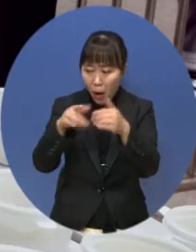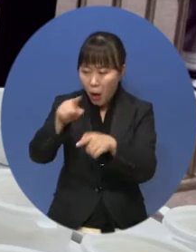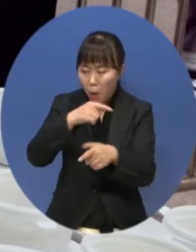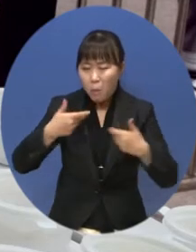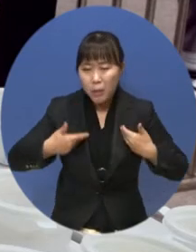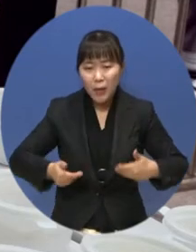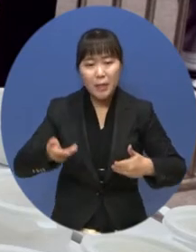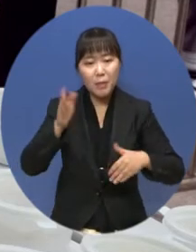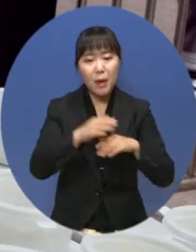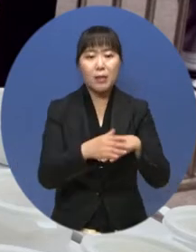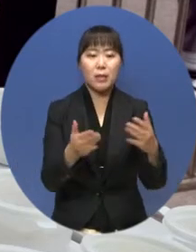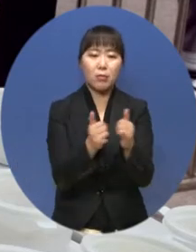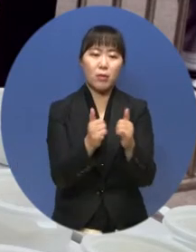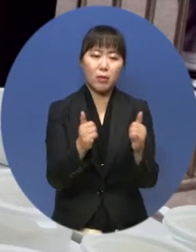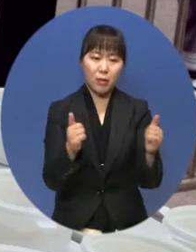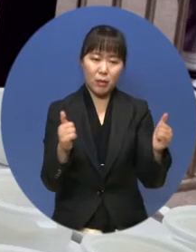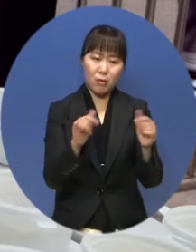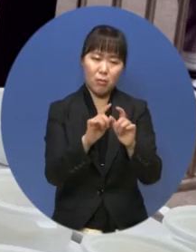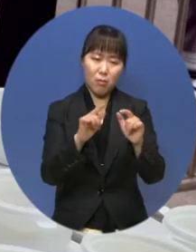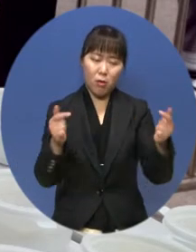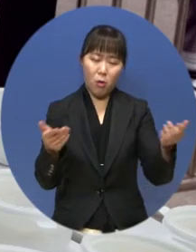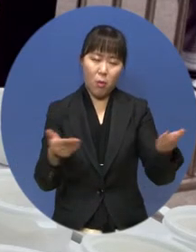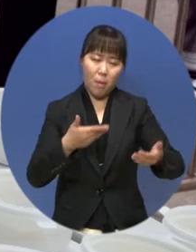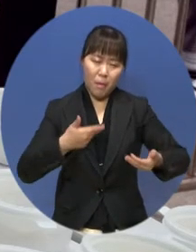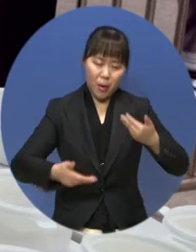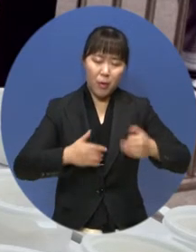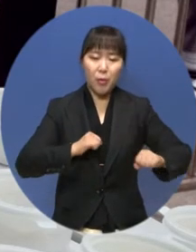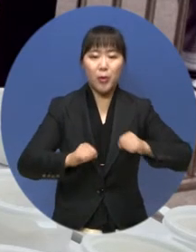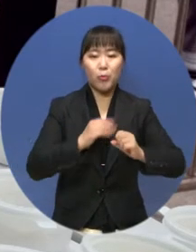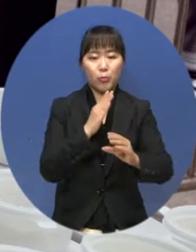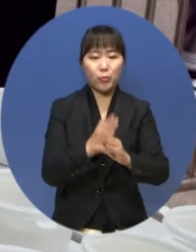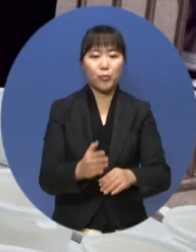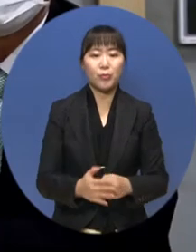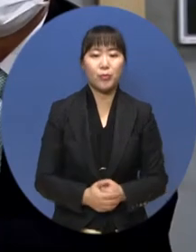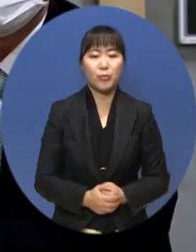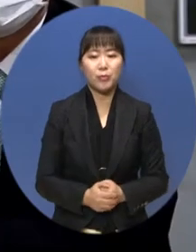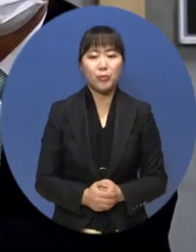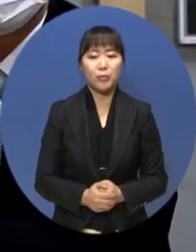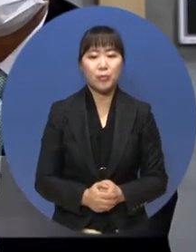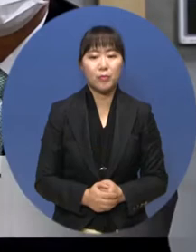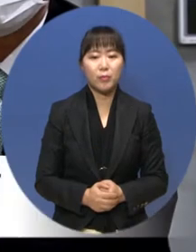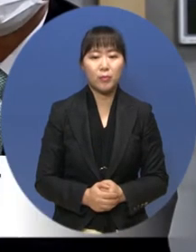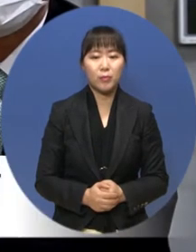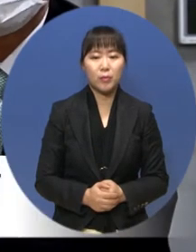하지만 직원들은 다양한 업무로 바쁘게 움직이고 있습니다.